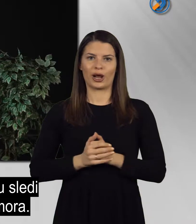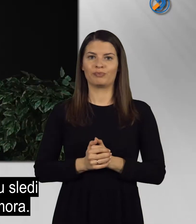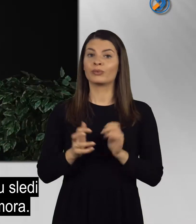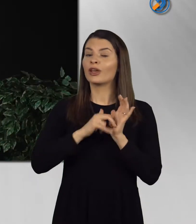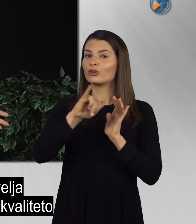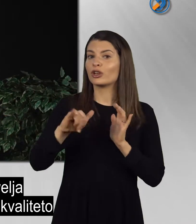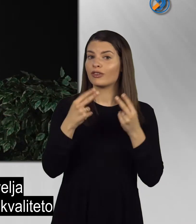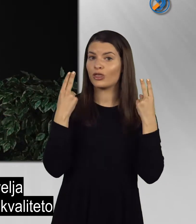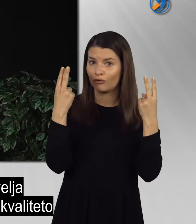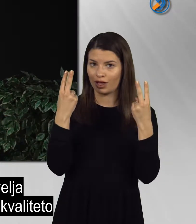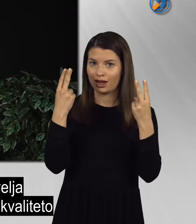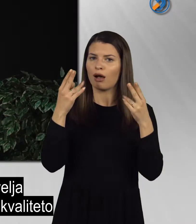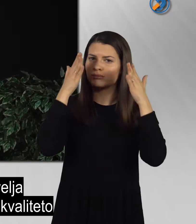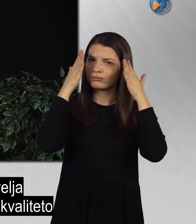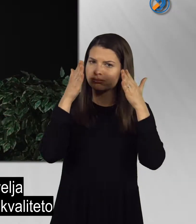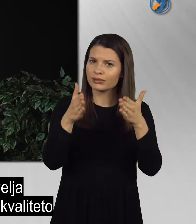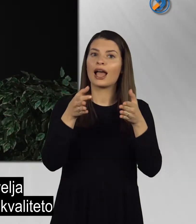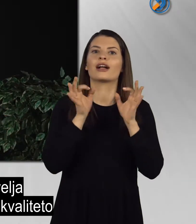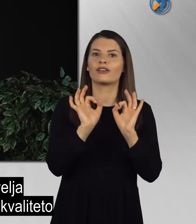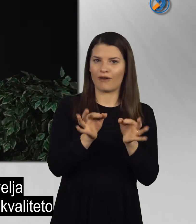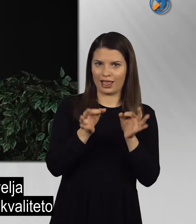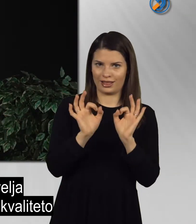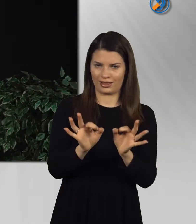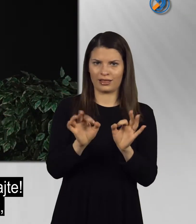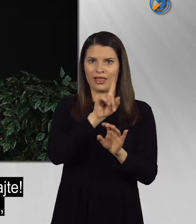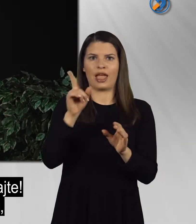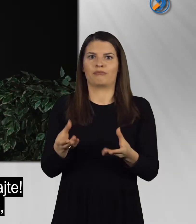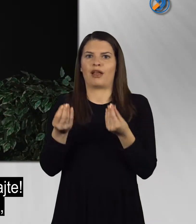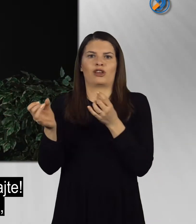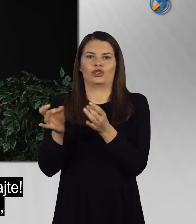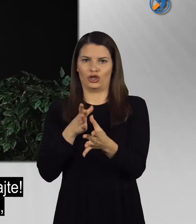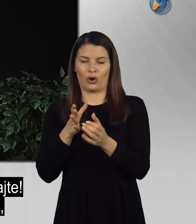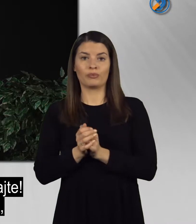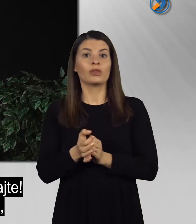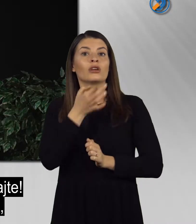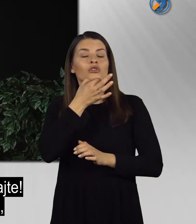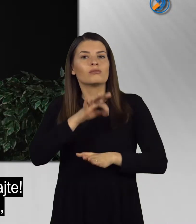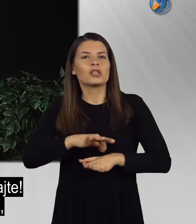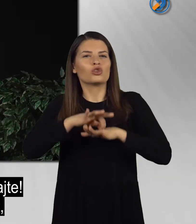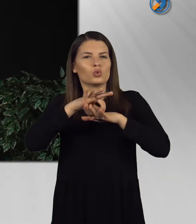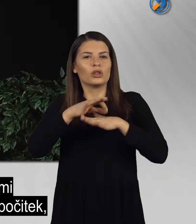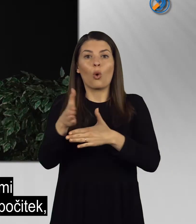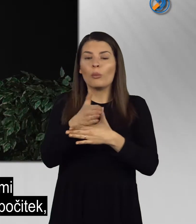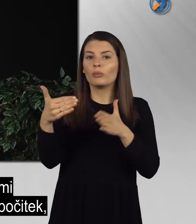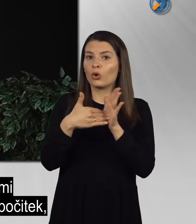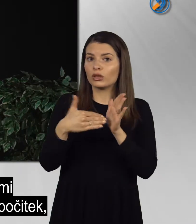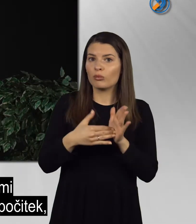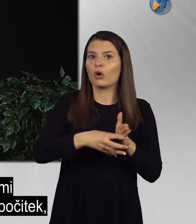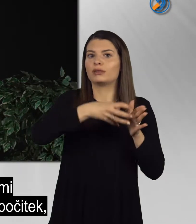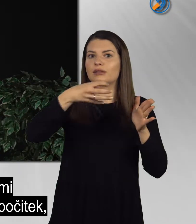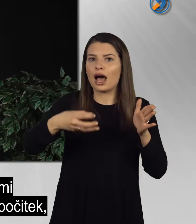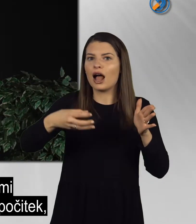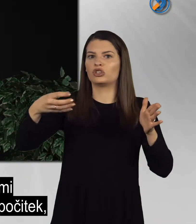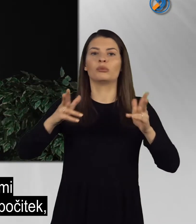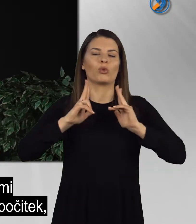odmora. Še vedno pa velja, osredotočite se na kvaliteto in ne prehitevajte. Če začutite, da med vajami